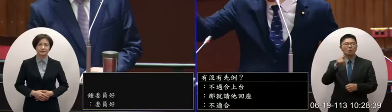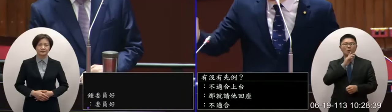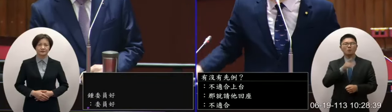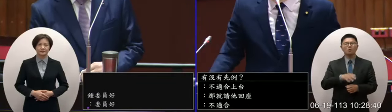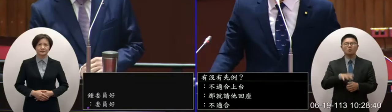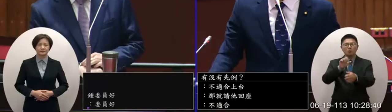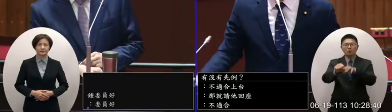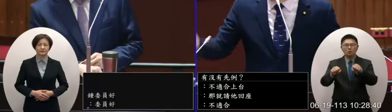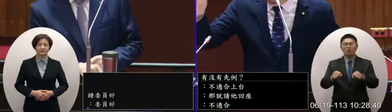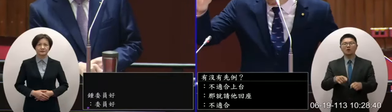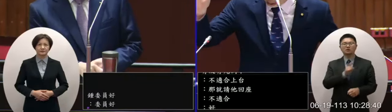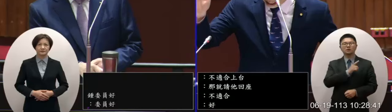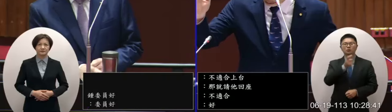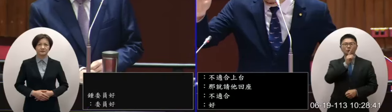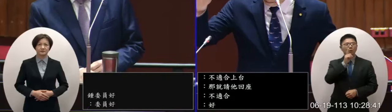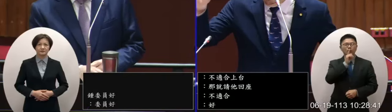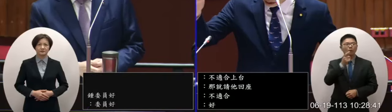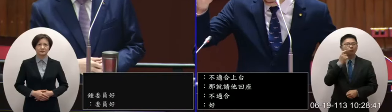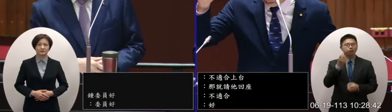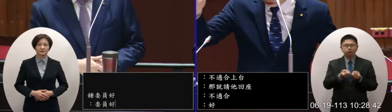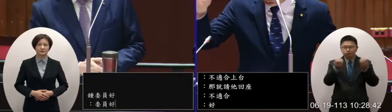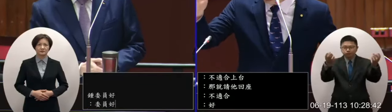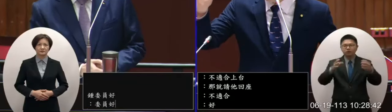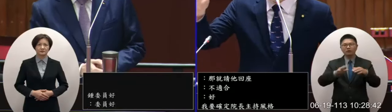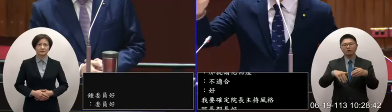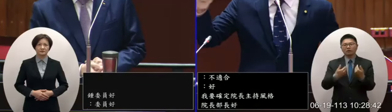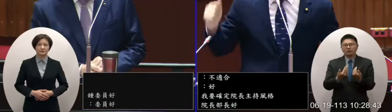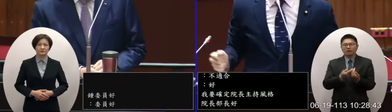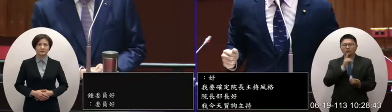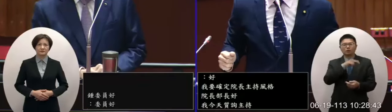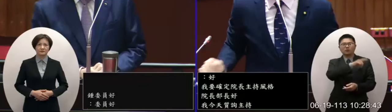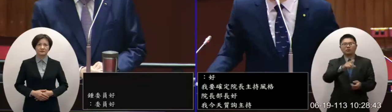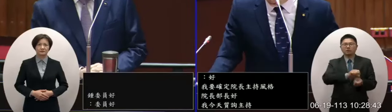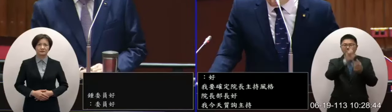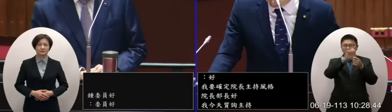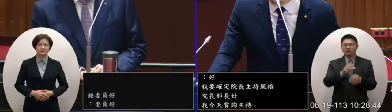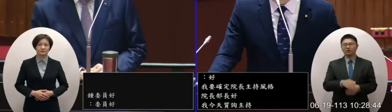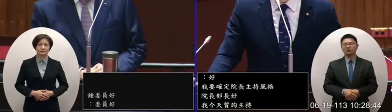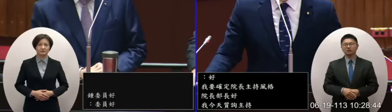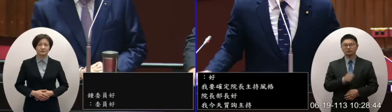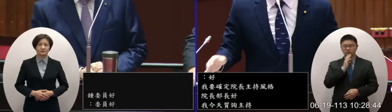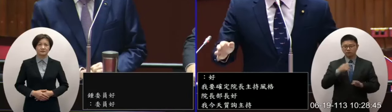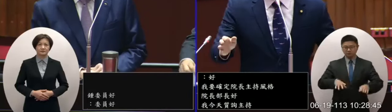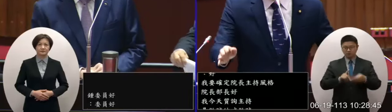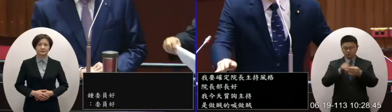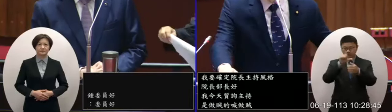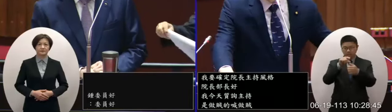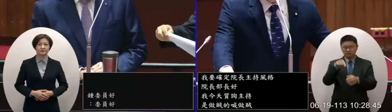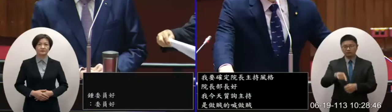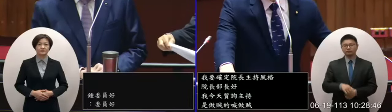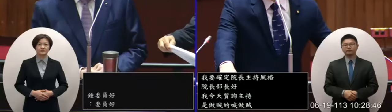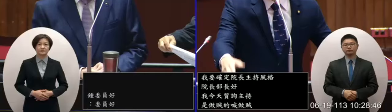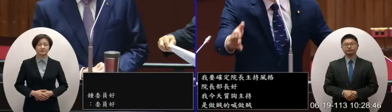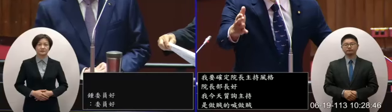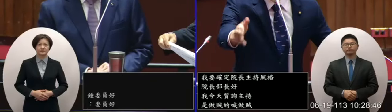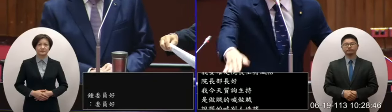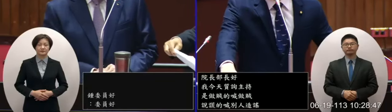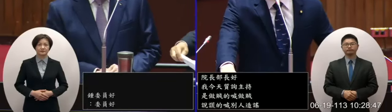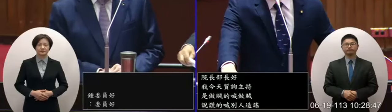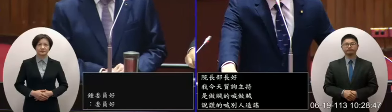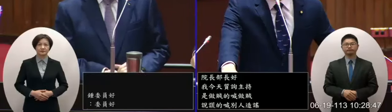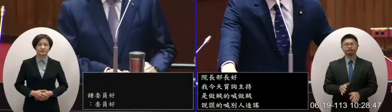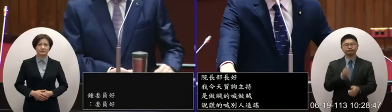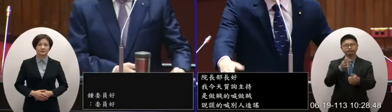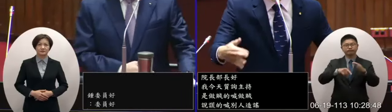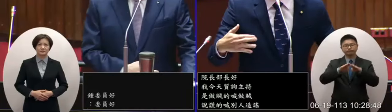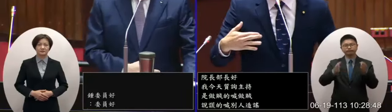的骂人家造谣，国会滥权不能冒充国会改革，这是我质询的主旨。那请教左文哲